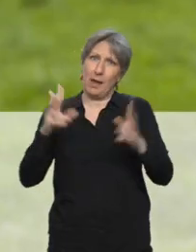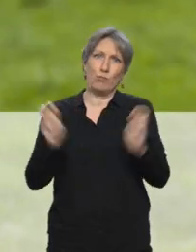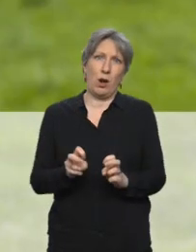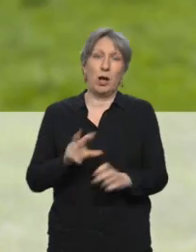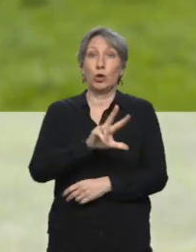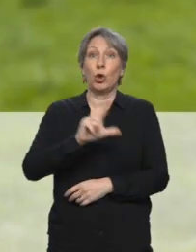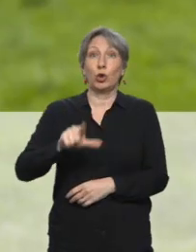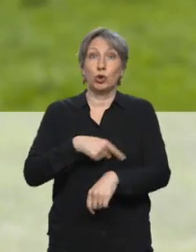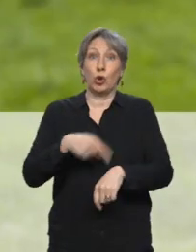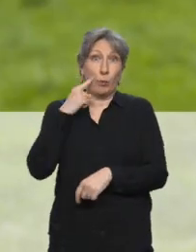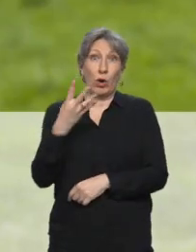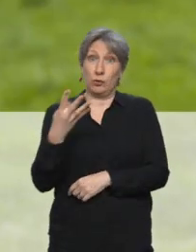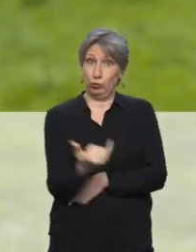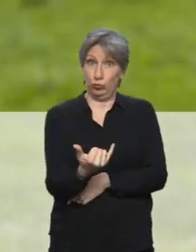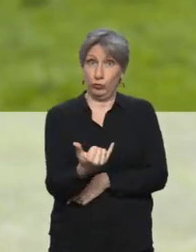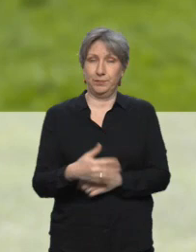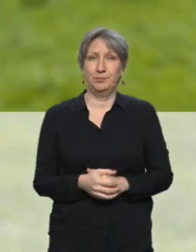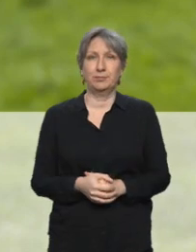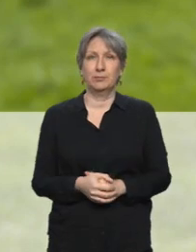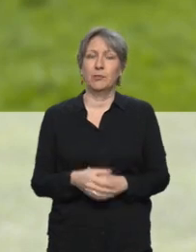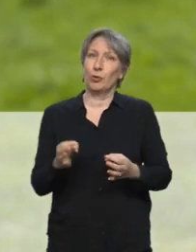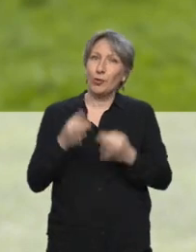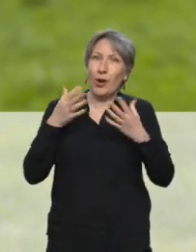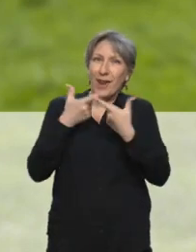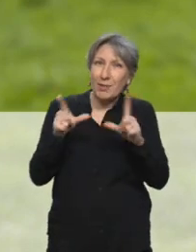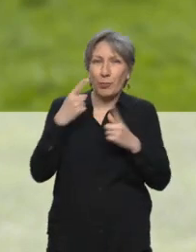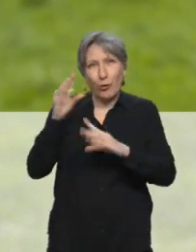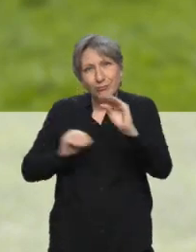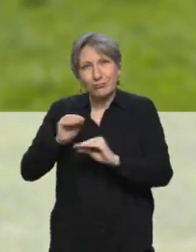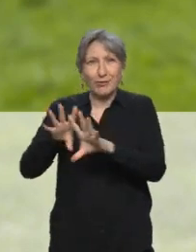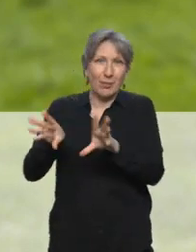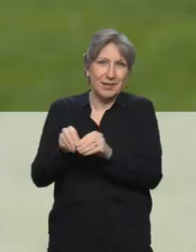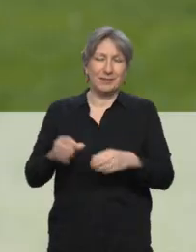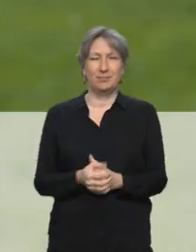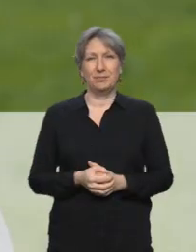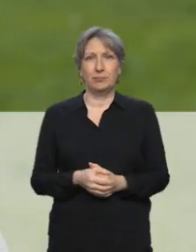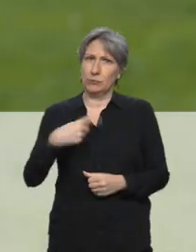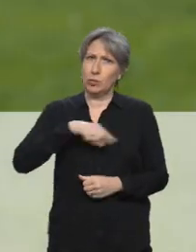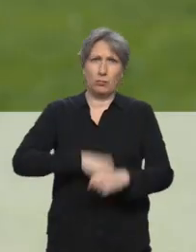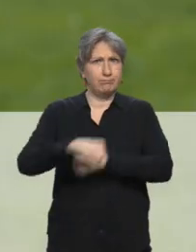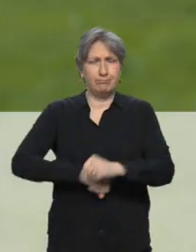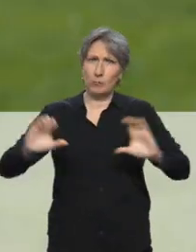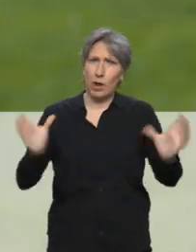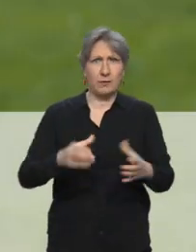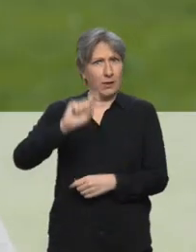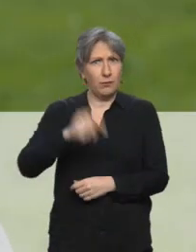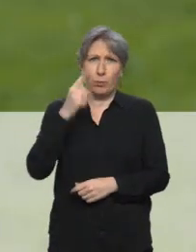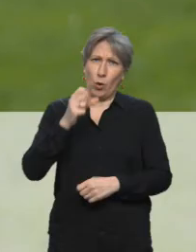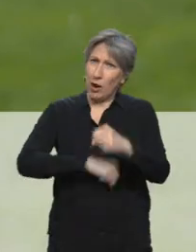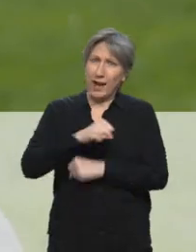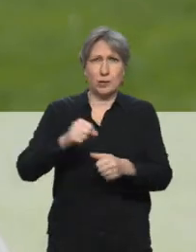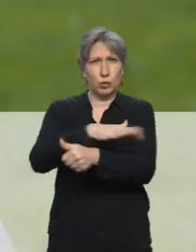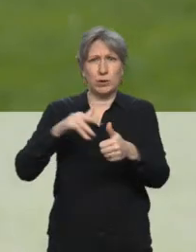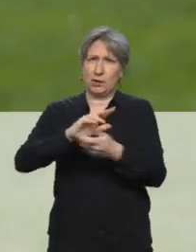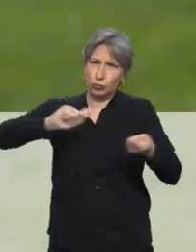moins. 32 heures sur 4 jours pour avoir du temps libre ou s'occuper de sa famille. À nous de nous organiser collectivement pour organiser